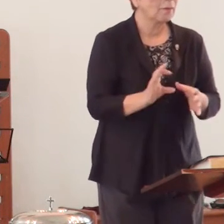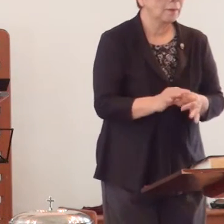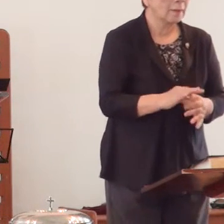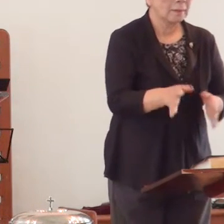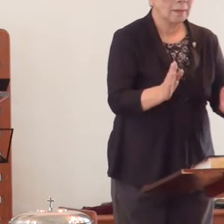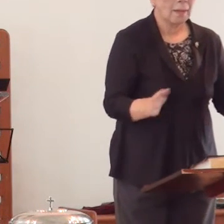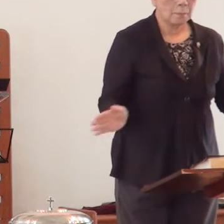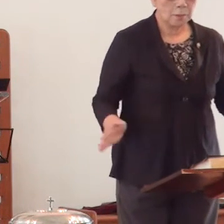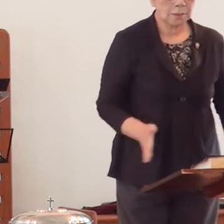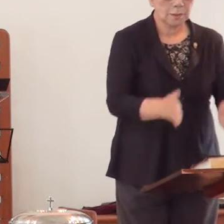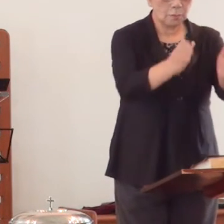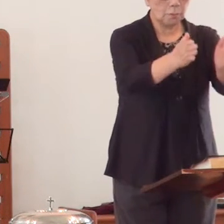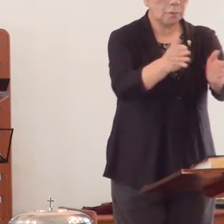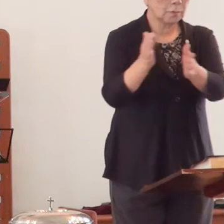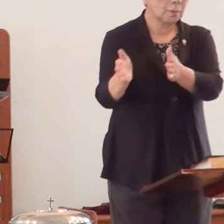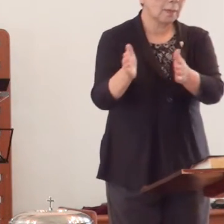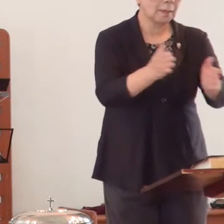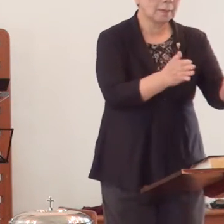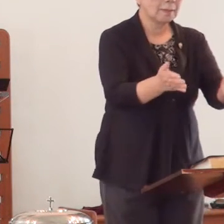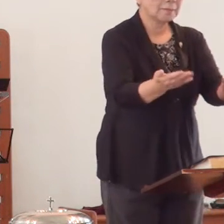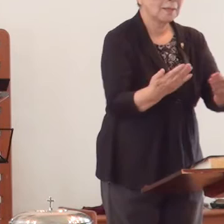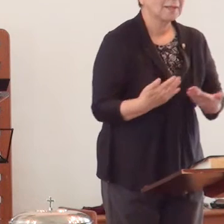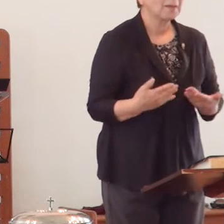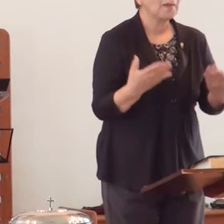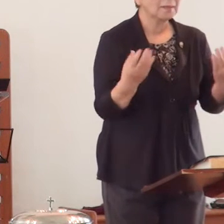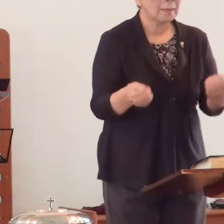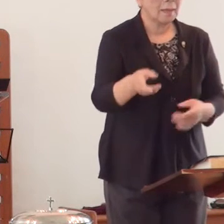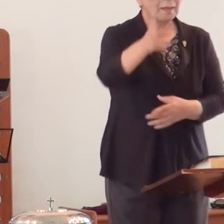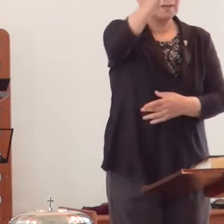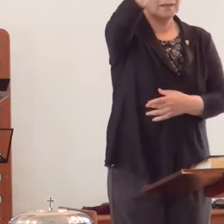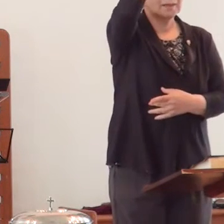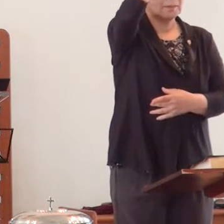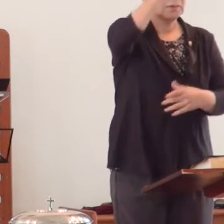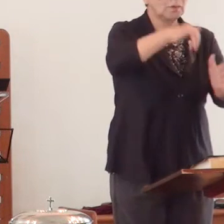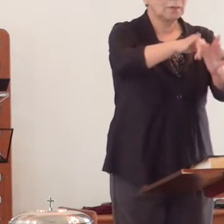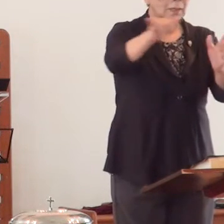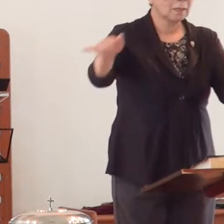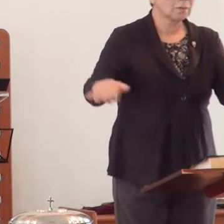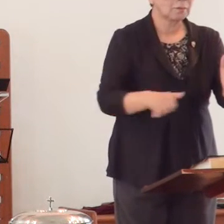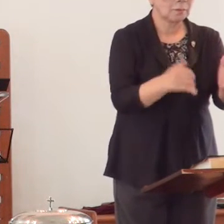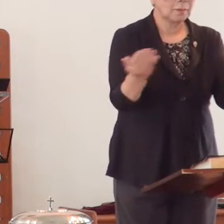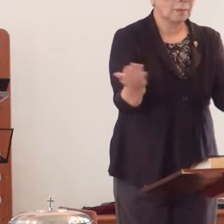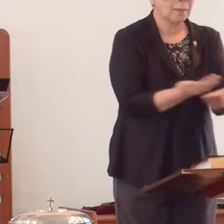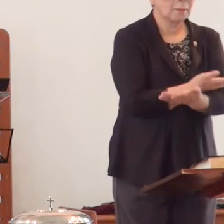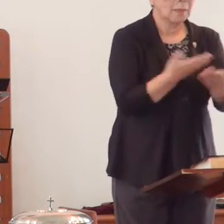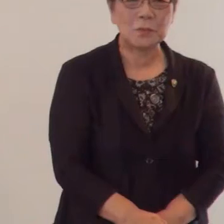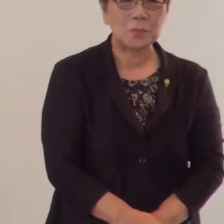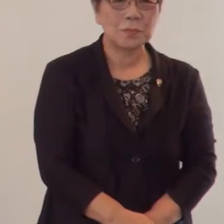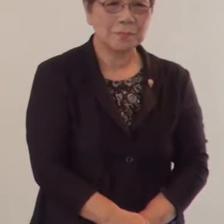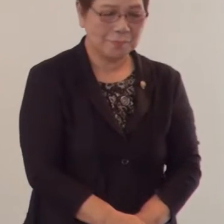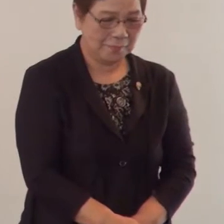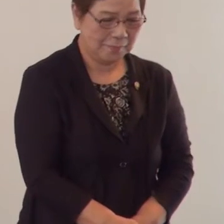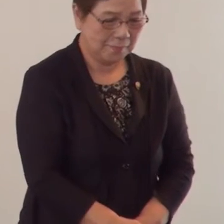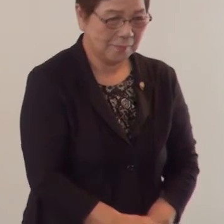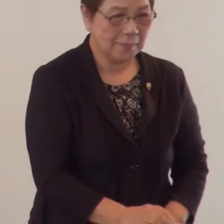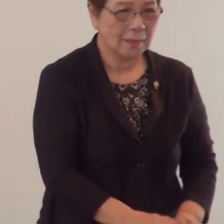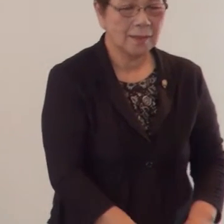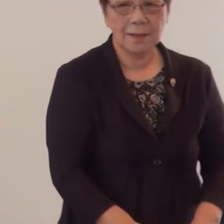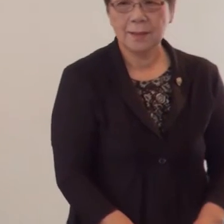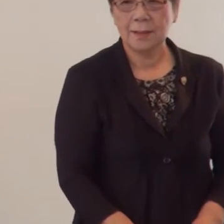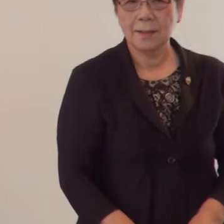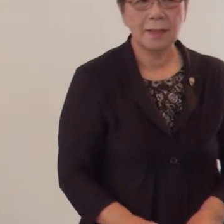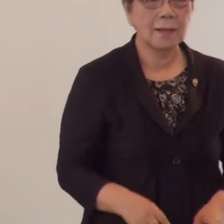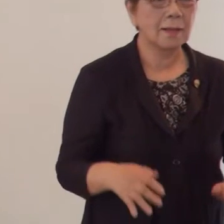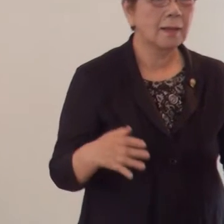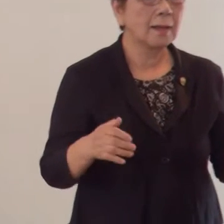道を備えて、そして、神の家族に迎え入れてくださっている。ここにまだ洗礼を受け